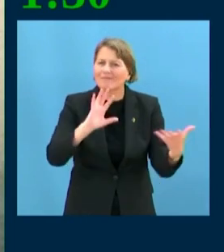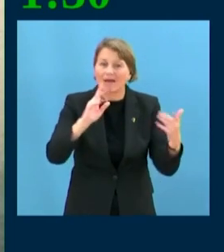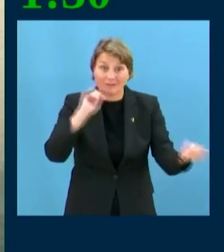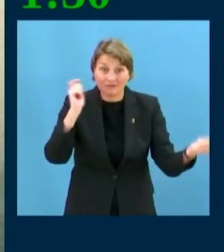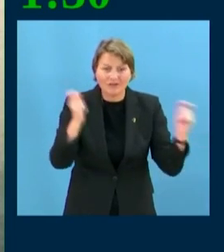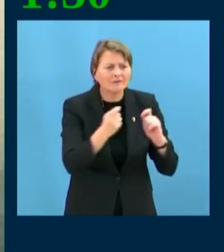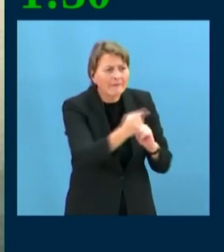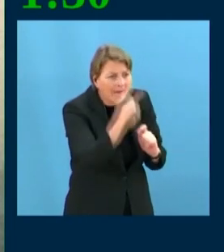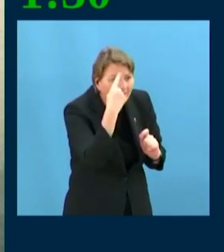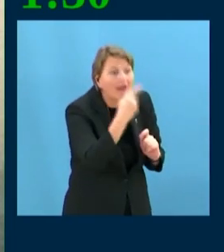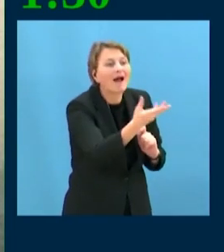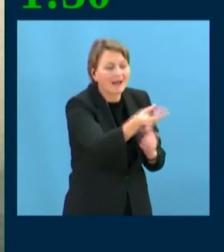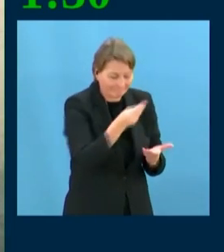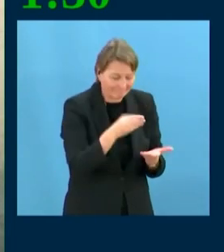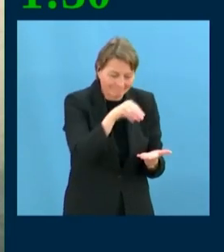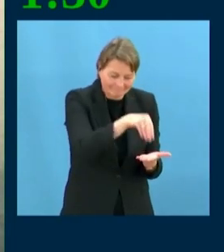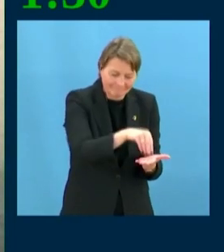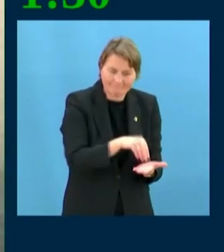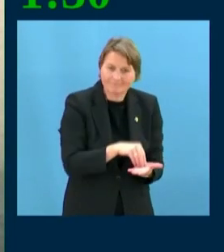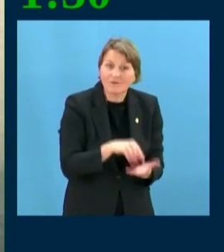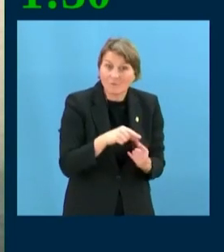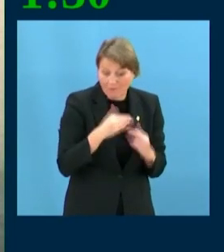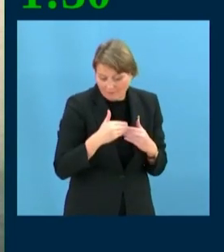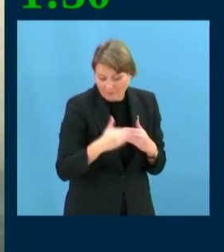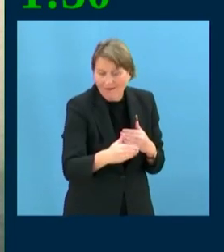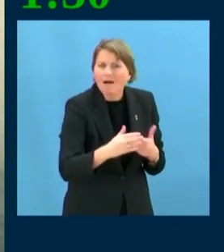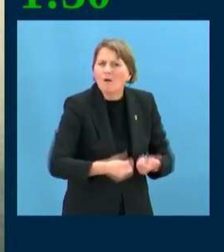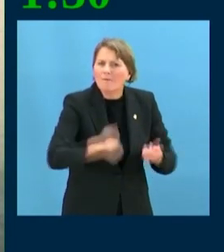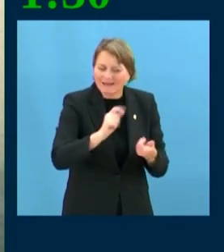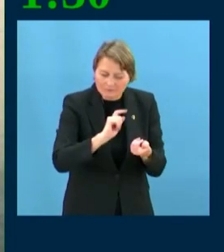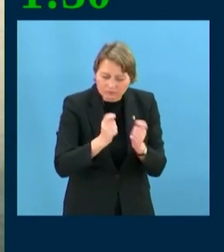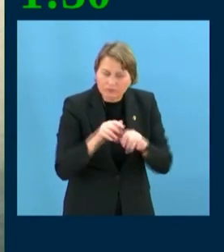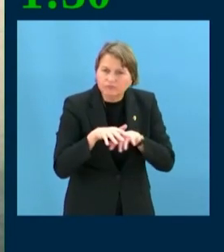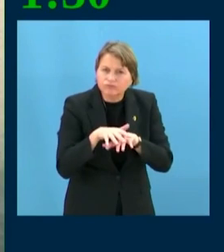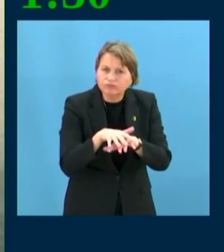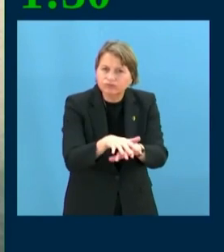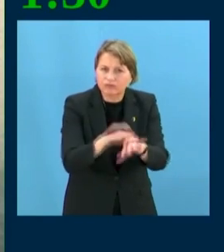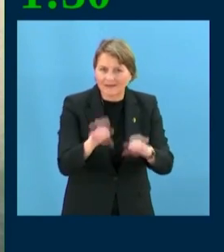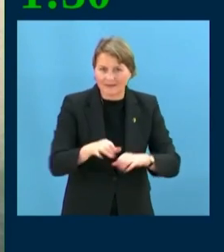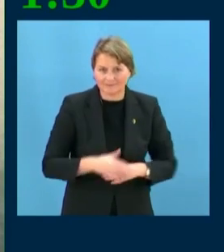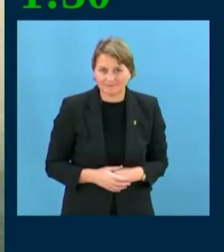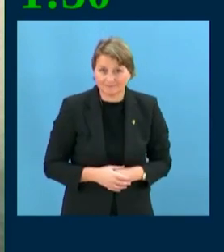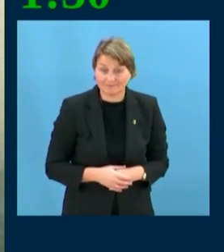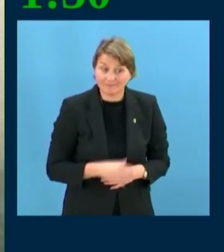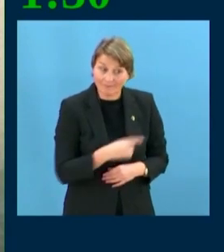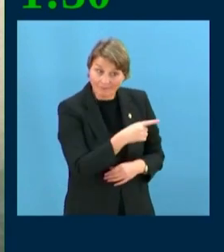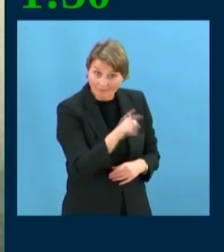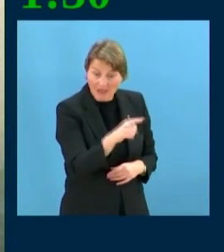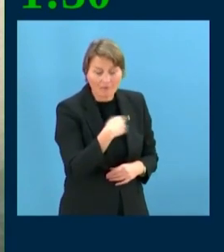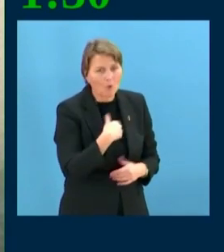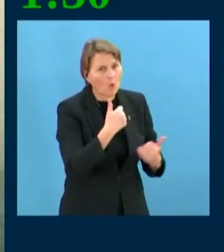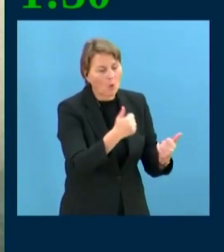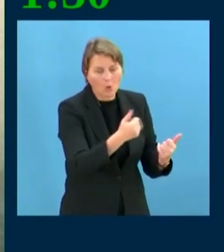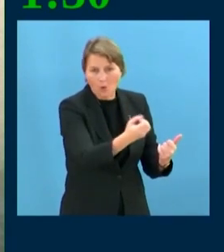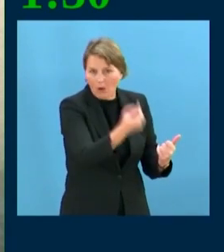katılımı bu yaklaşımların hem azaltım hem de uyum önlemlerine Entegre edilmesini